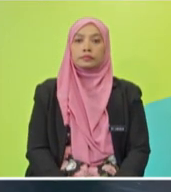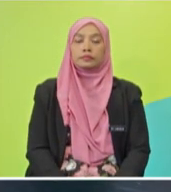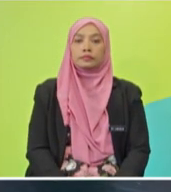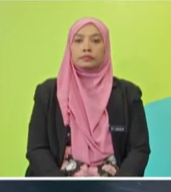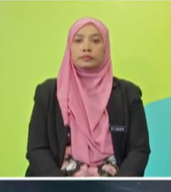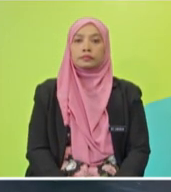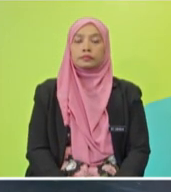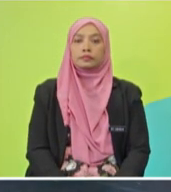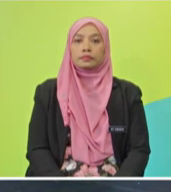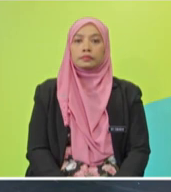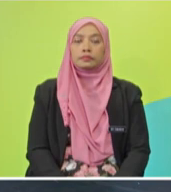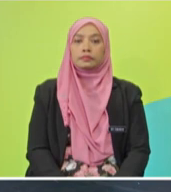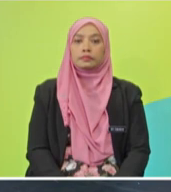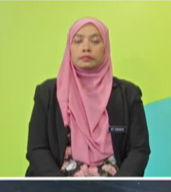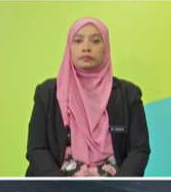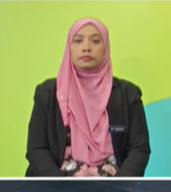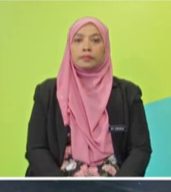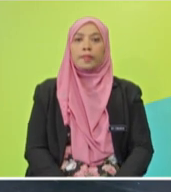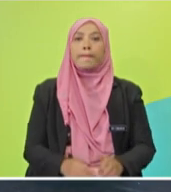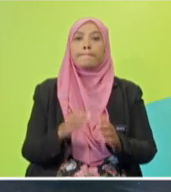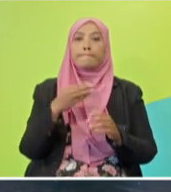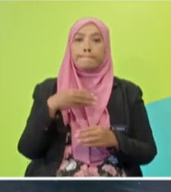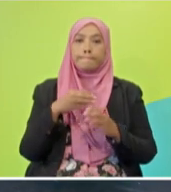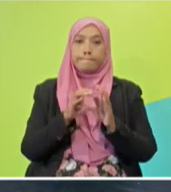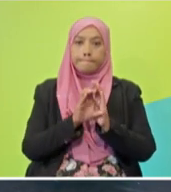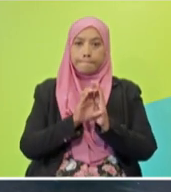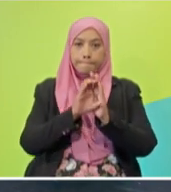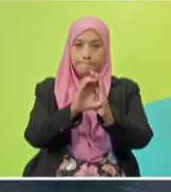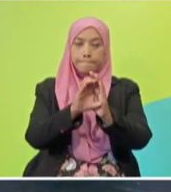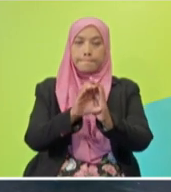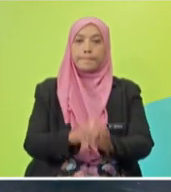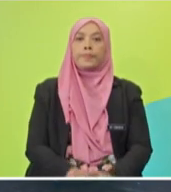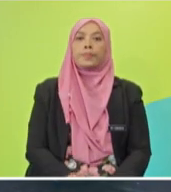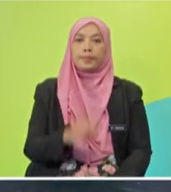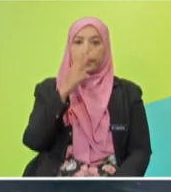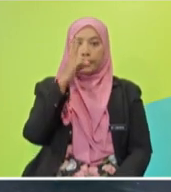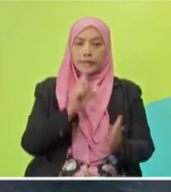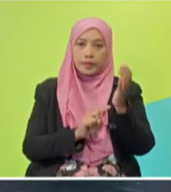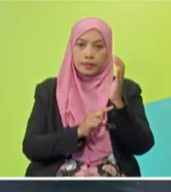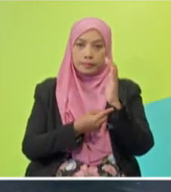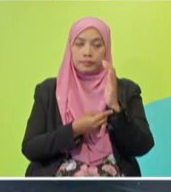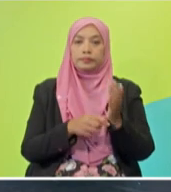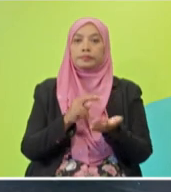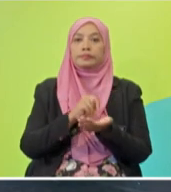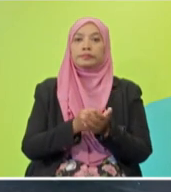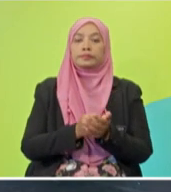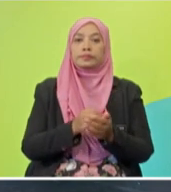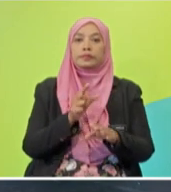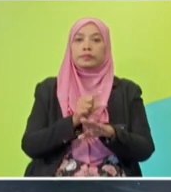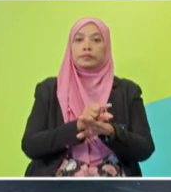akan pergikan kepada contoh dulu. Okey, kita imbas kembali. Nisbah